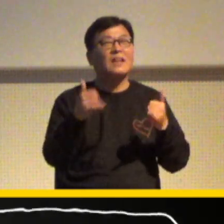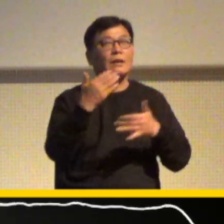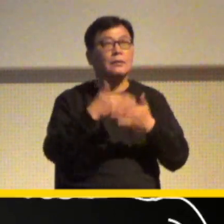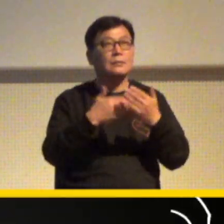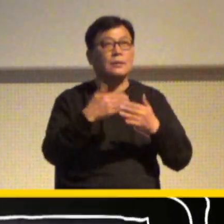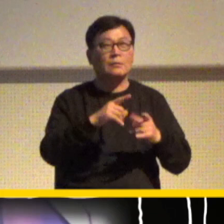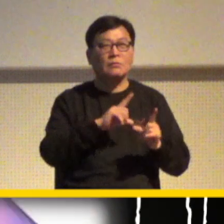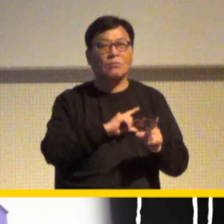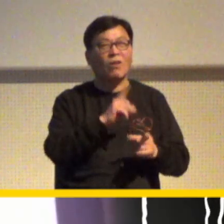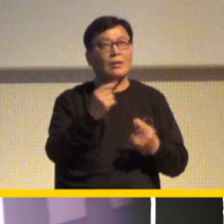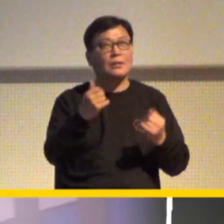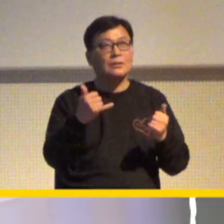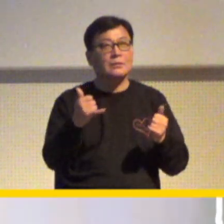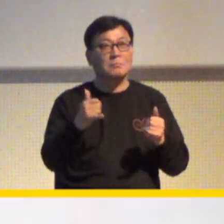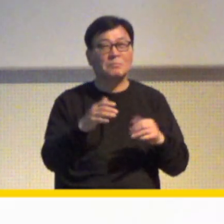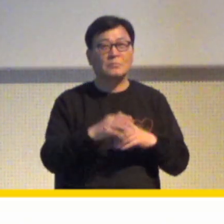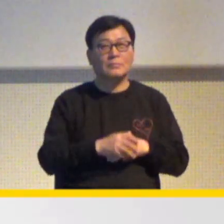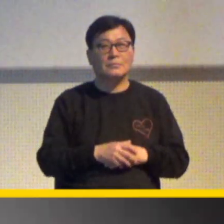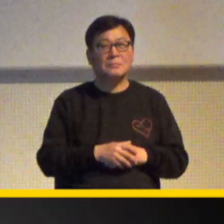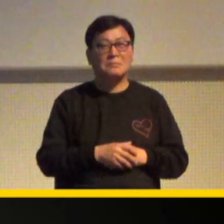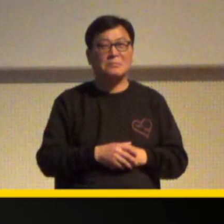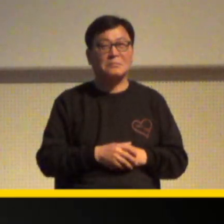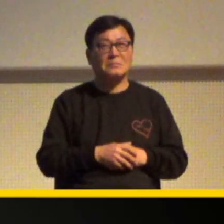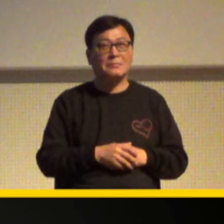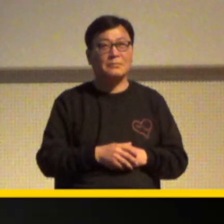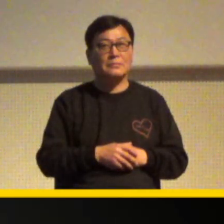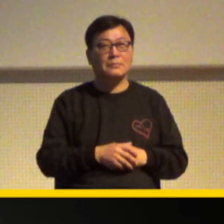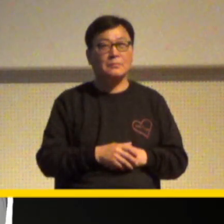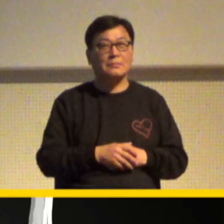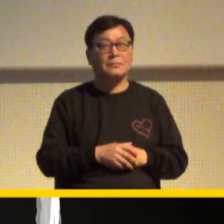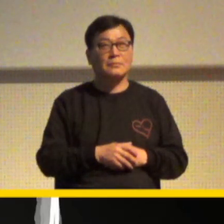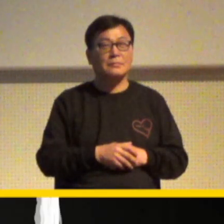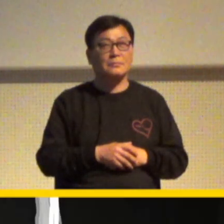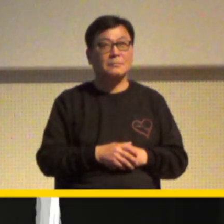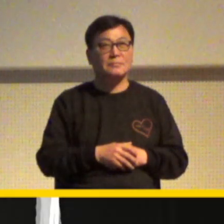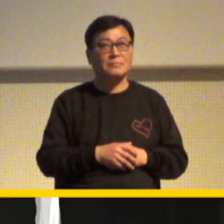자, 인간이 추성 네. 어떻게 살고 있는가?